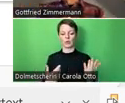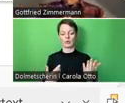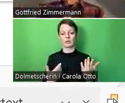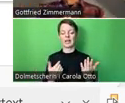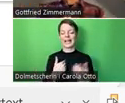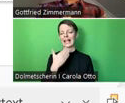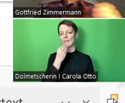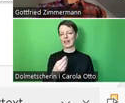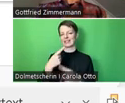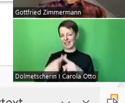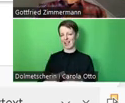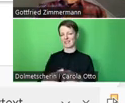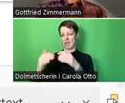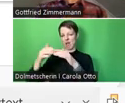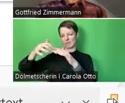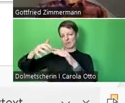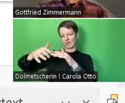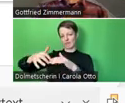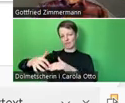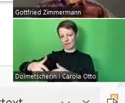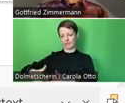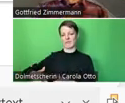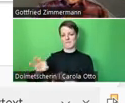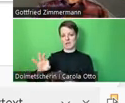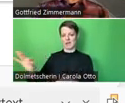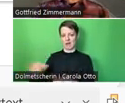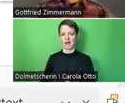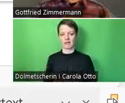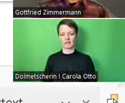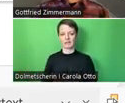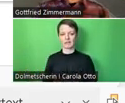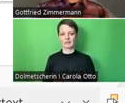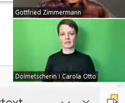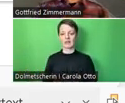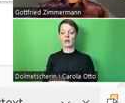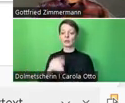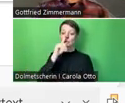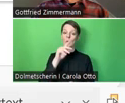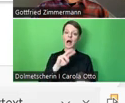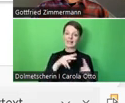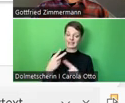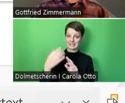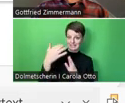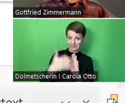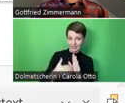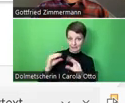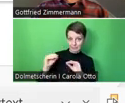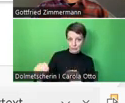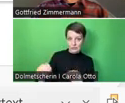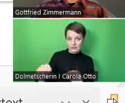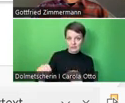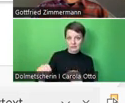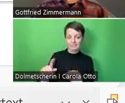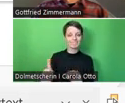längere Texte haben. Dann empfiehlt es sich auch, nicht nur den Alternativtext hier zu nehmen, sondern